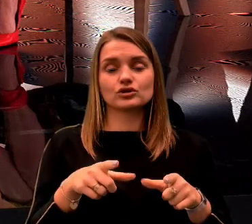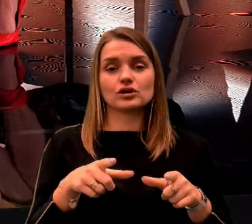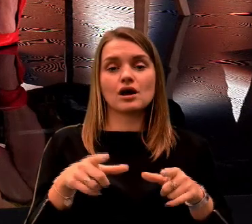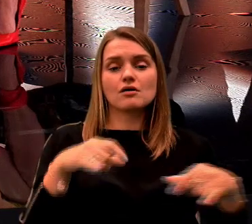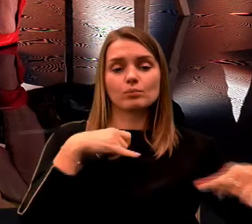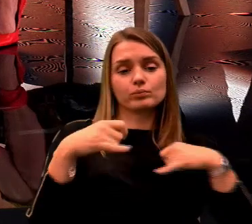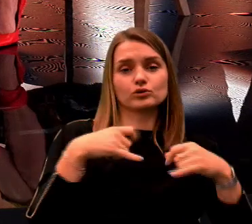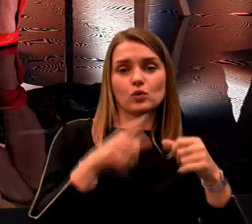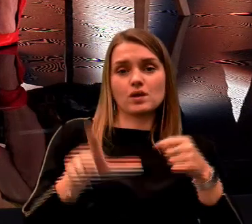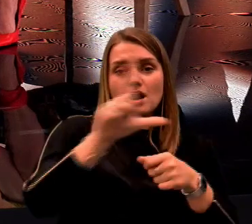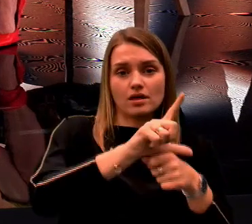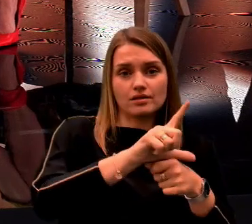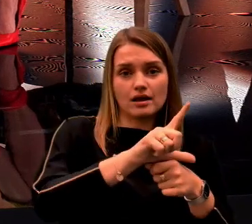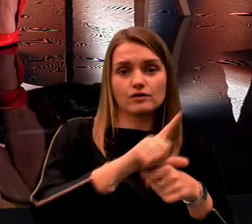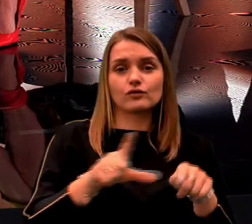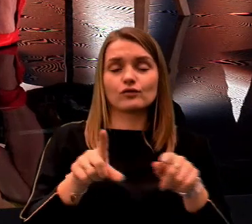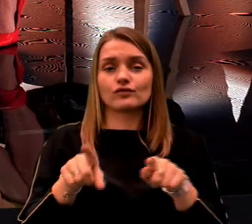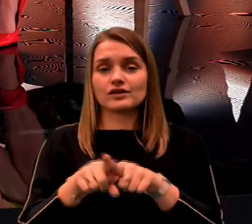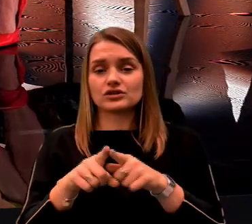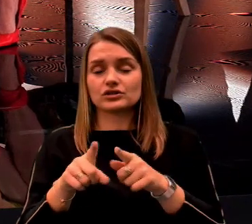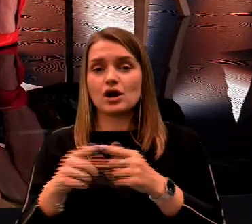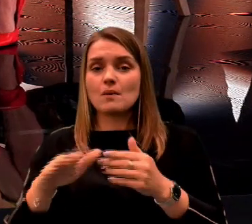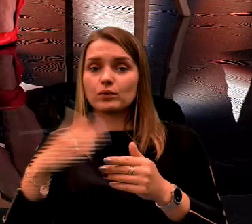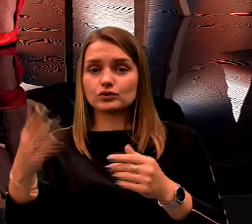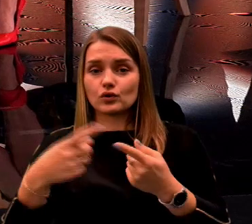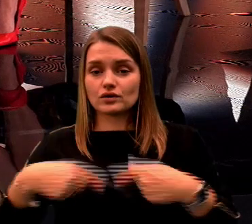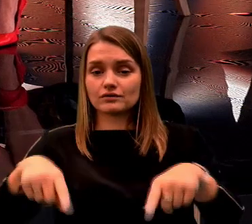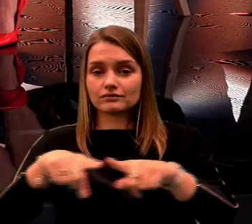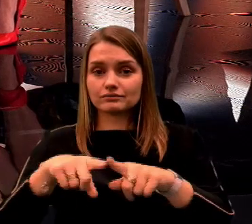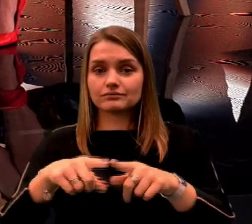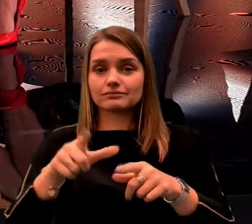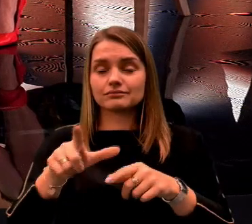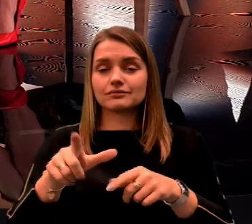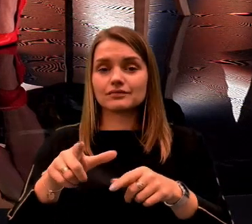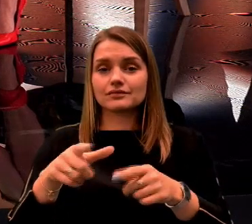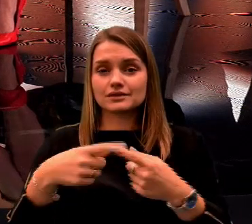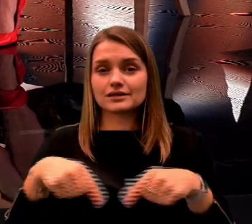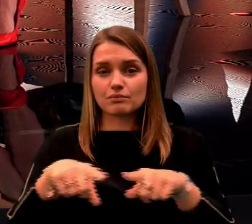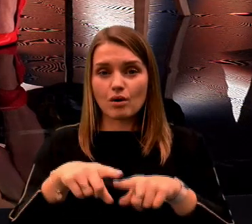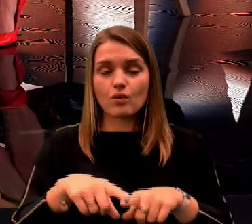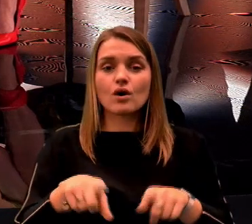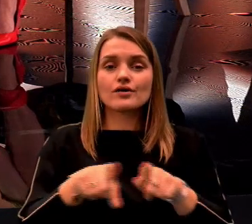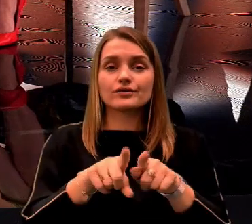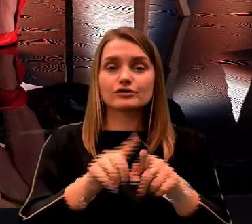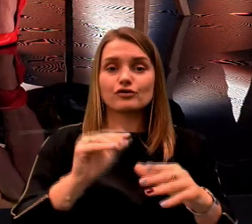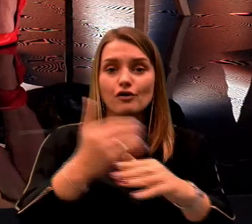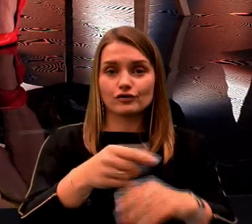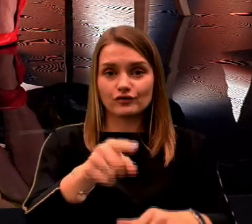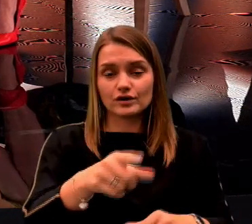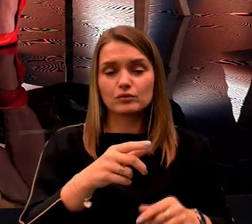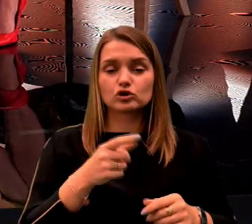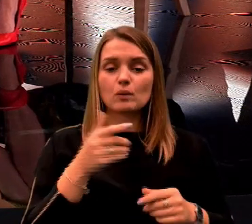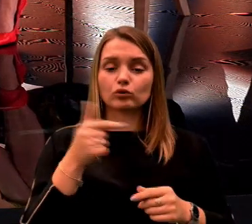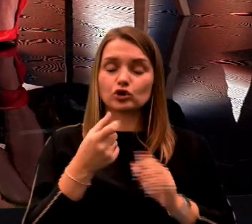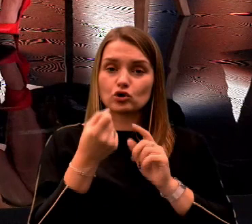stronie liderów, po stronie zespołów, jak i też po stronie tych firm, które się decydują na to, że trzeba wziąć trochę większą